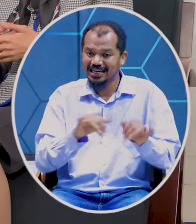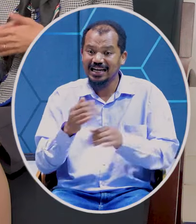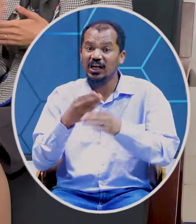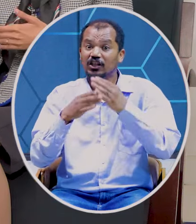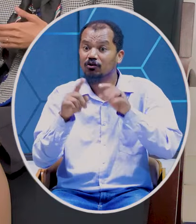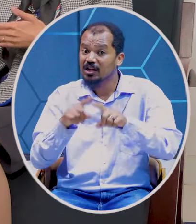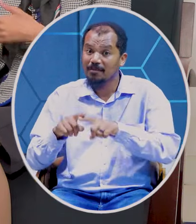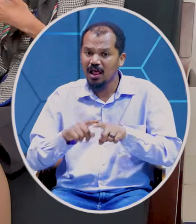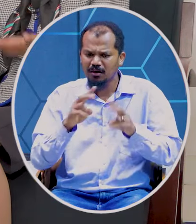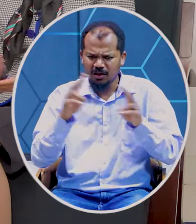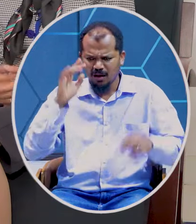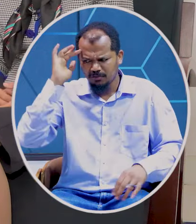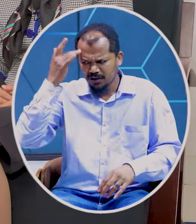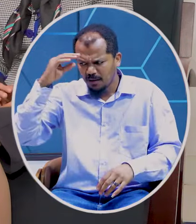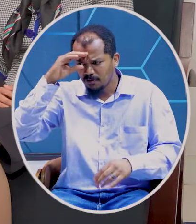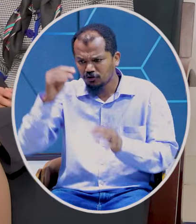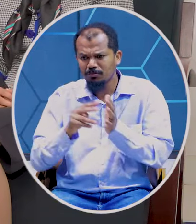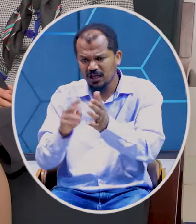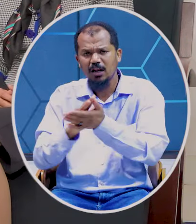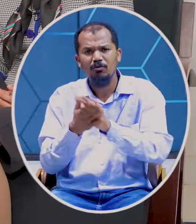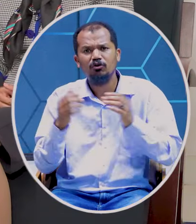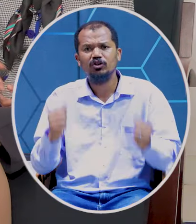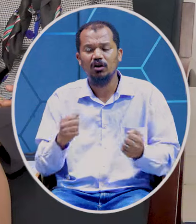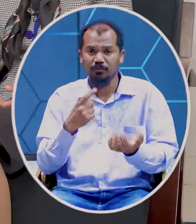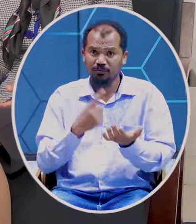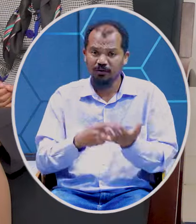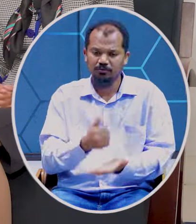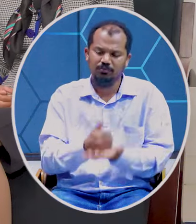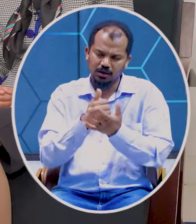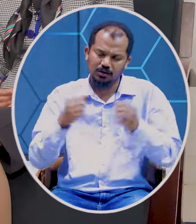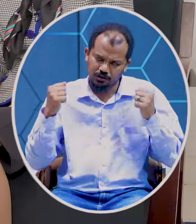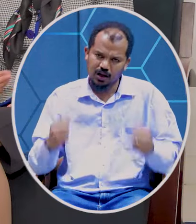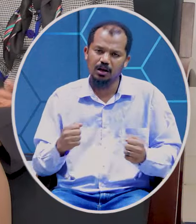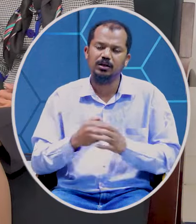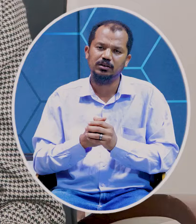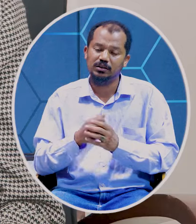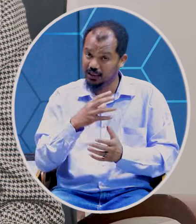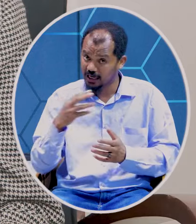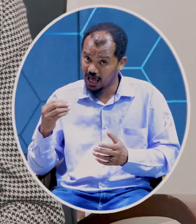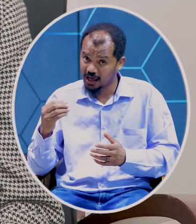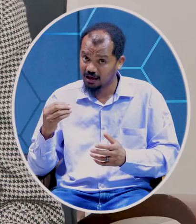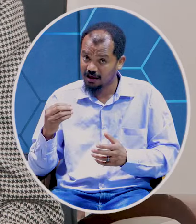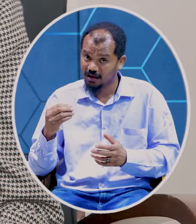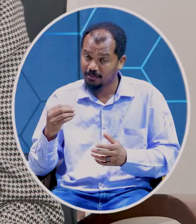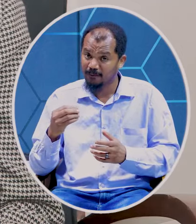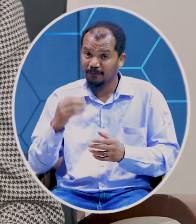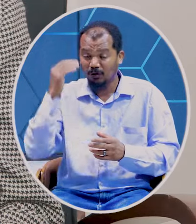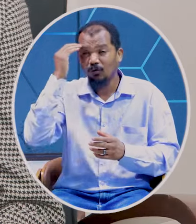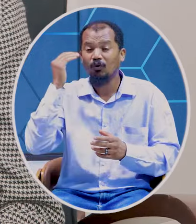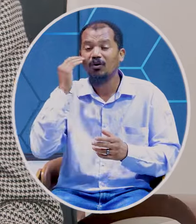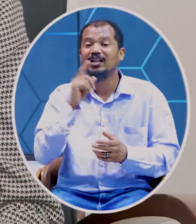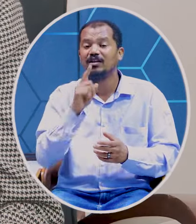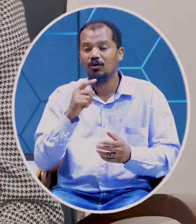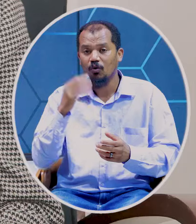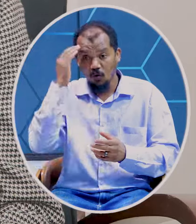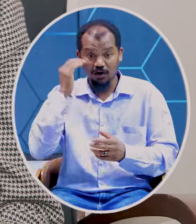ስለሚለያይ በጣም ለሚታመመው ሰው ምሳሌ መሆን ይችላሉ ማለት ነው። ያንንም መርዳት ይችላሉ ማገዝ ይችላሉና ያ እውቀት